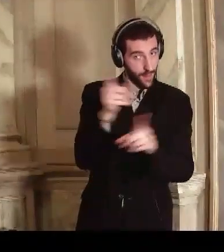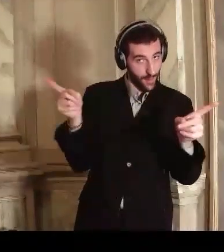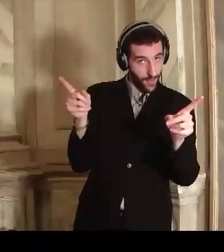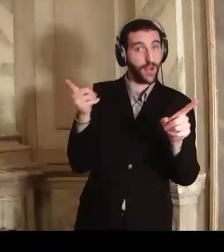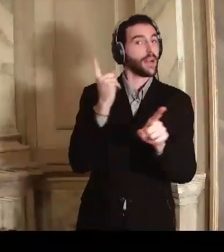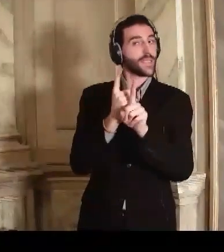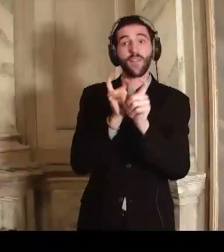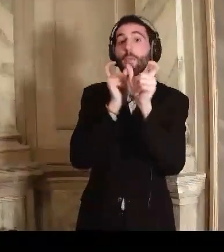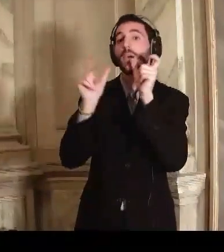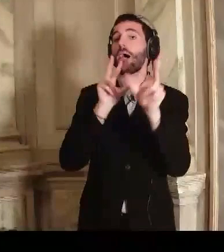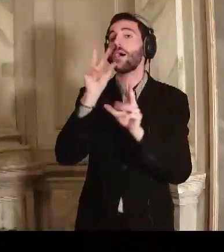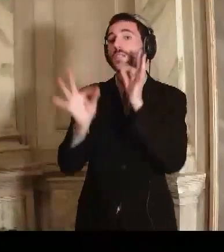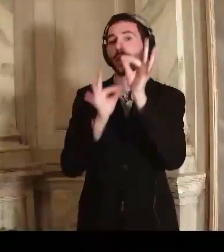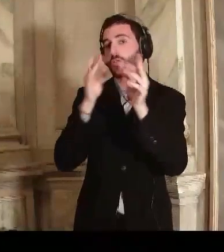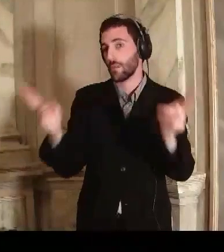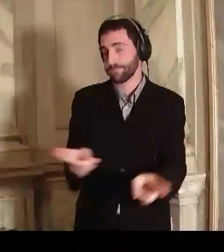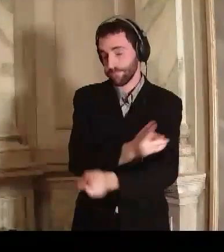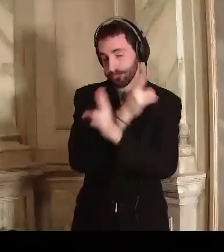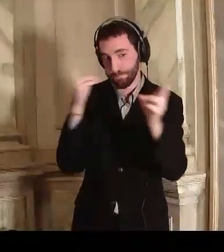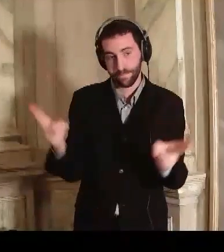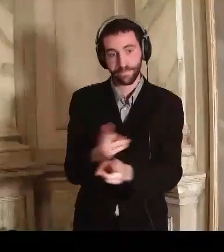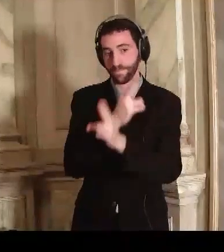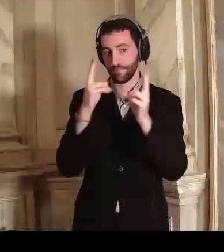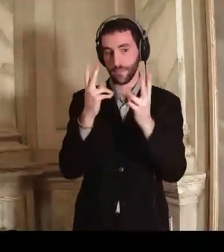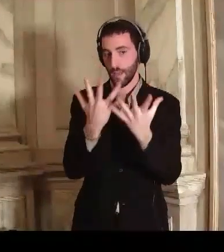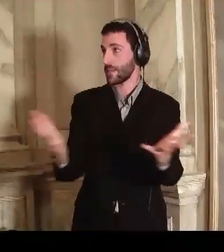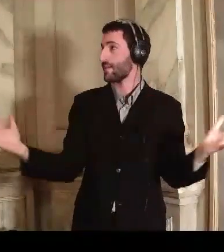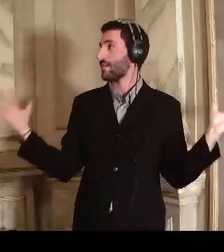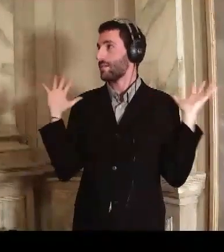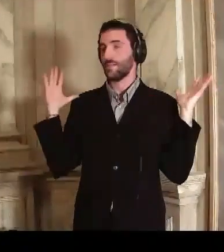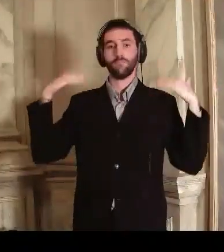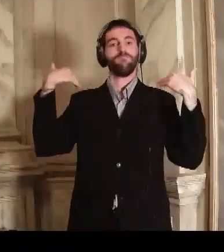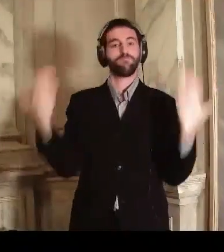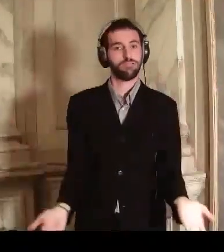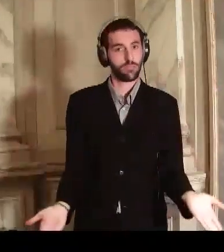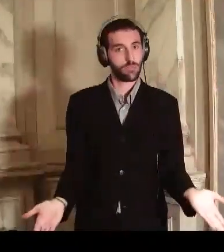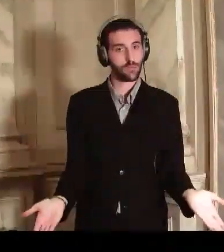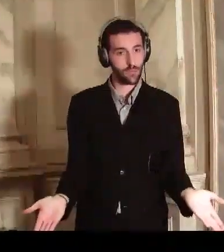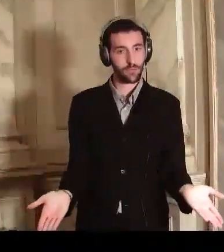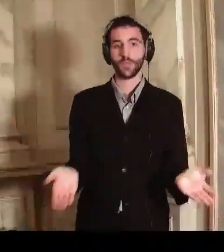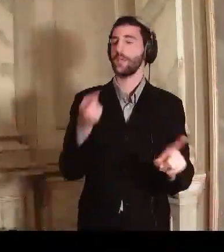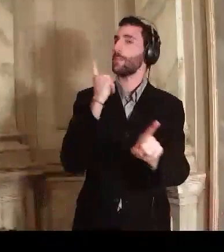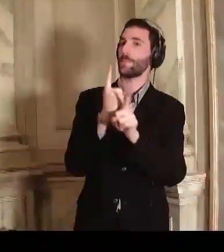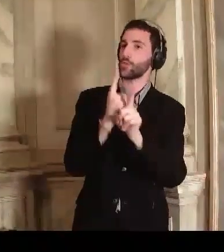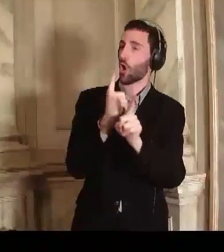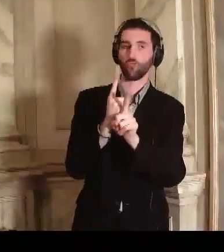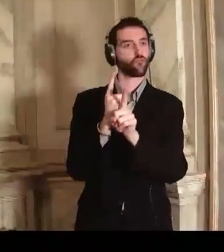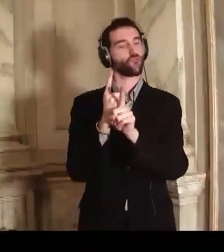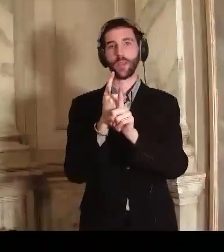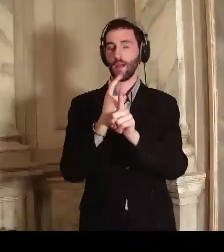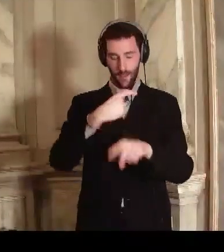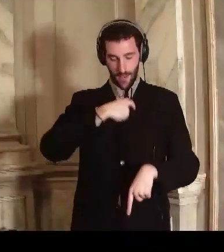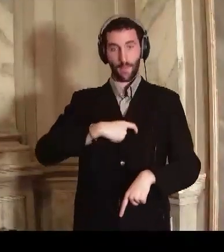parole, fuori dal nostro emisfero razionale e sempre verso il nostro personale